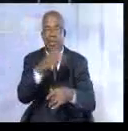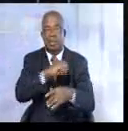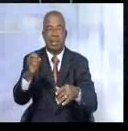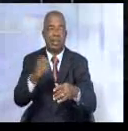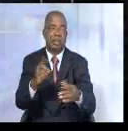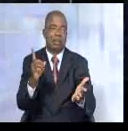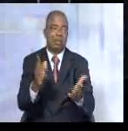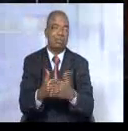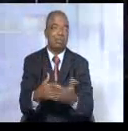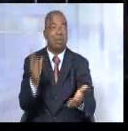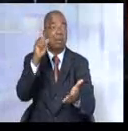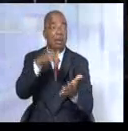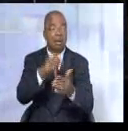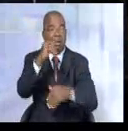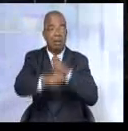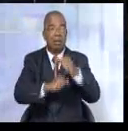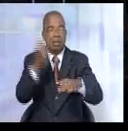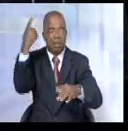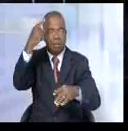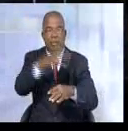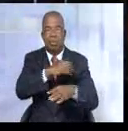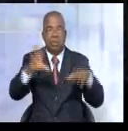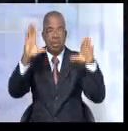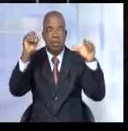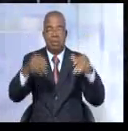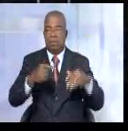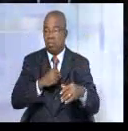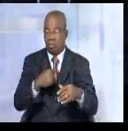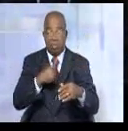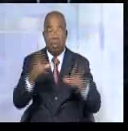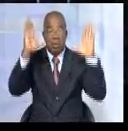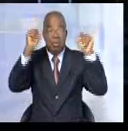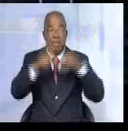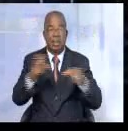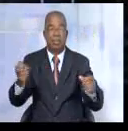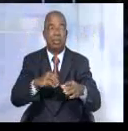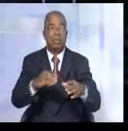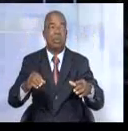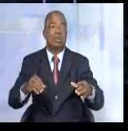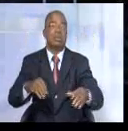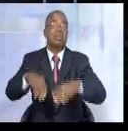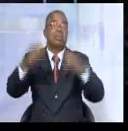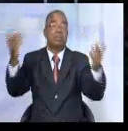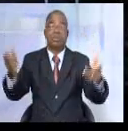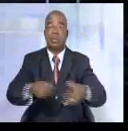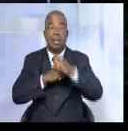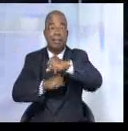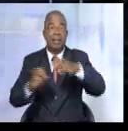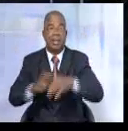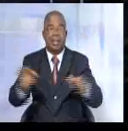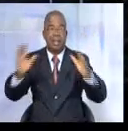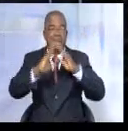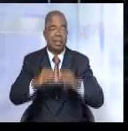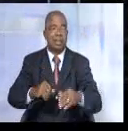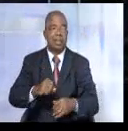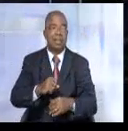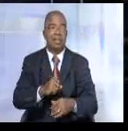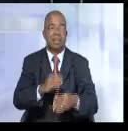que président pour le Conseil de paix et de sécurité de l'Union africaine pour le mois de